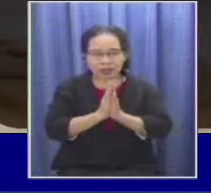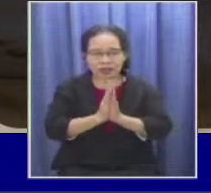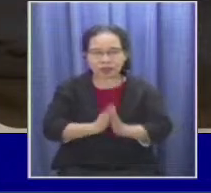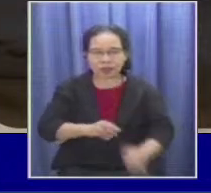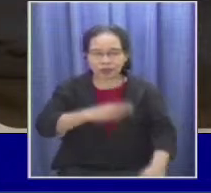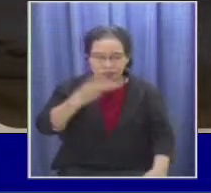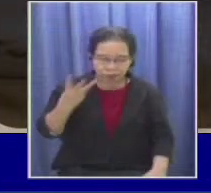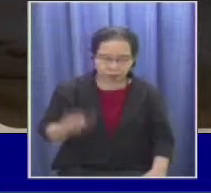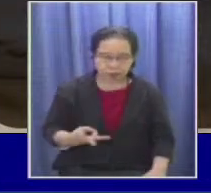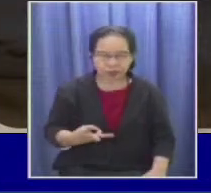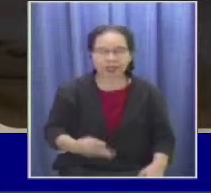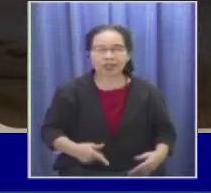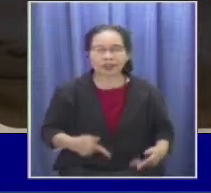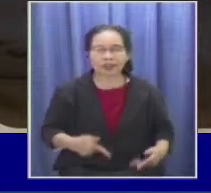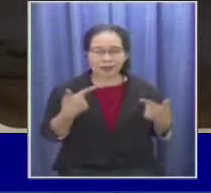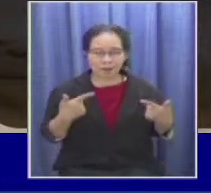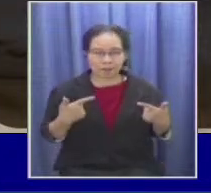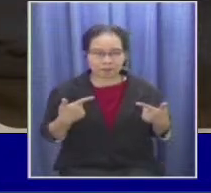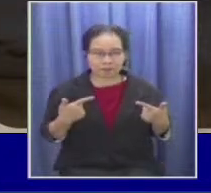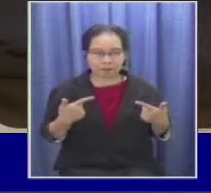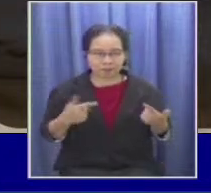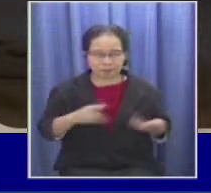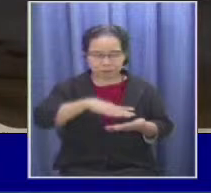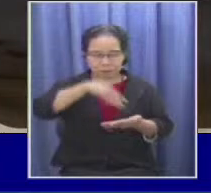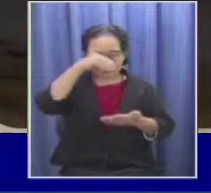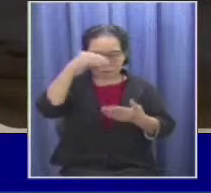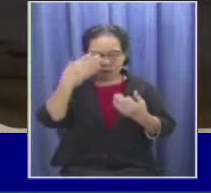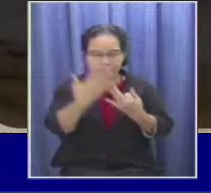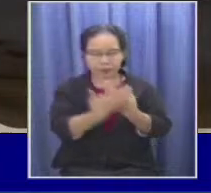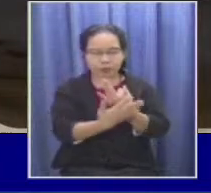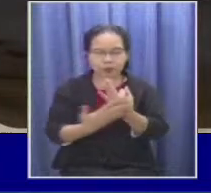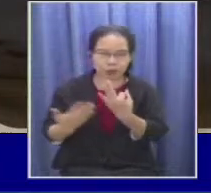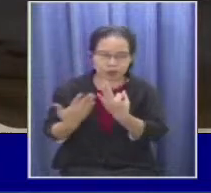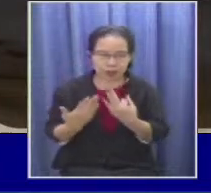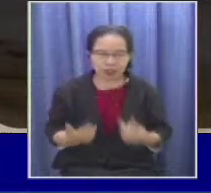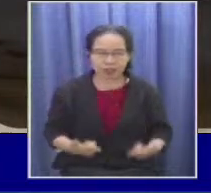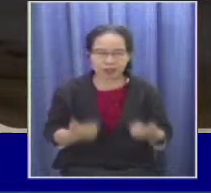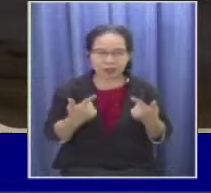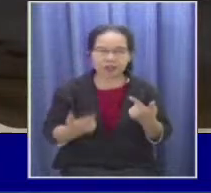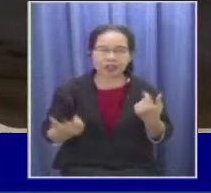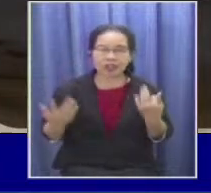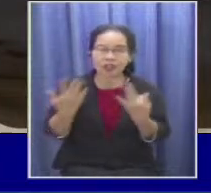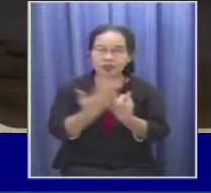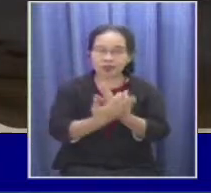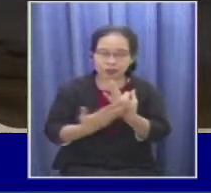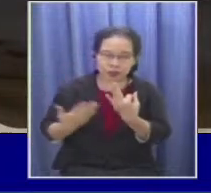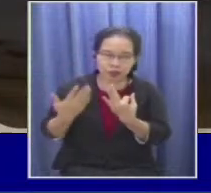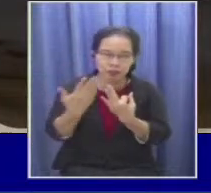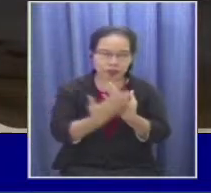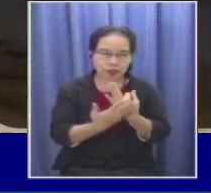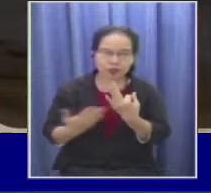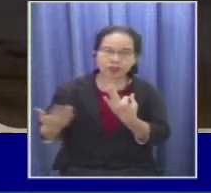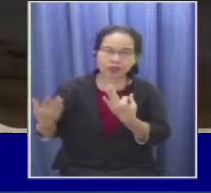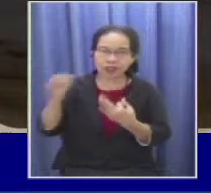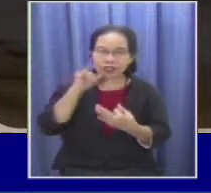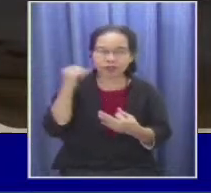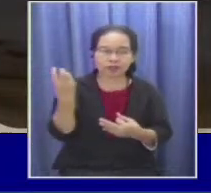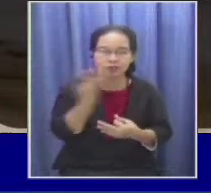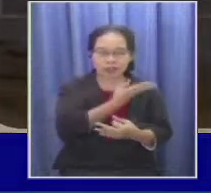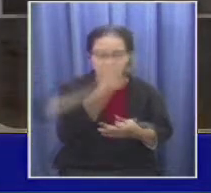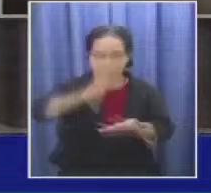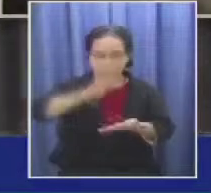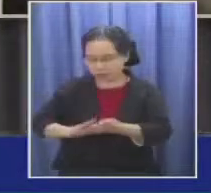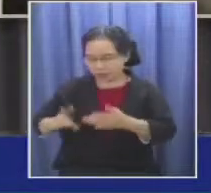edunti eyade ewuhia se yɛbɛsua kwan pa yɛ fa so bompae yɛn na